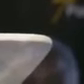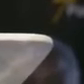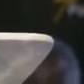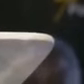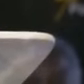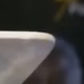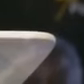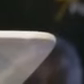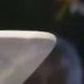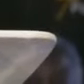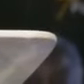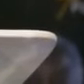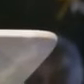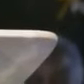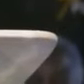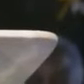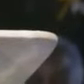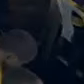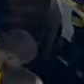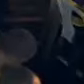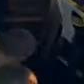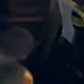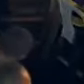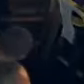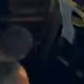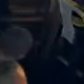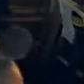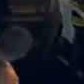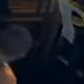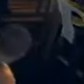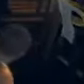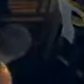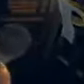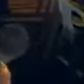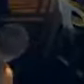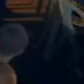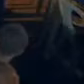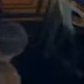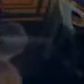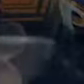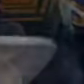sois le bienvenu à tommy rappelé au nom de jésus